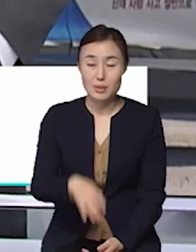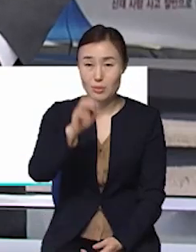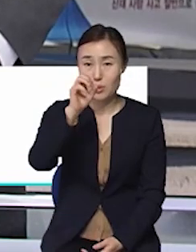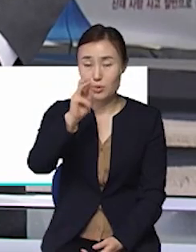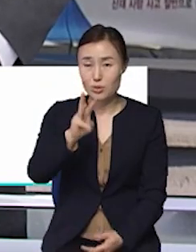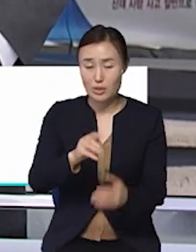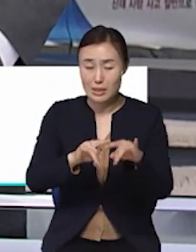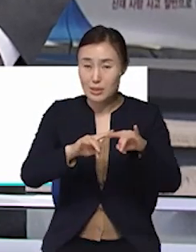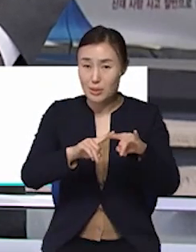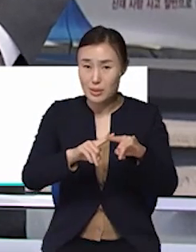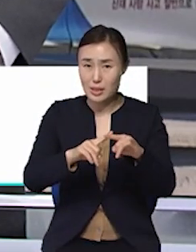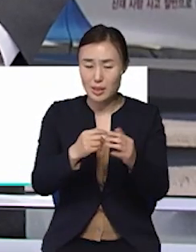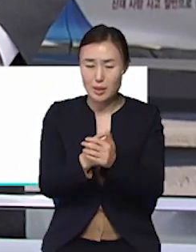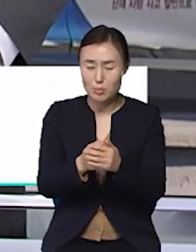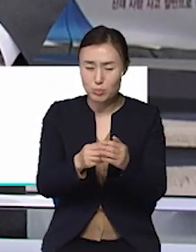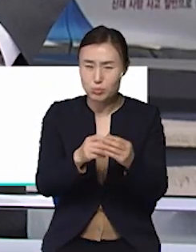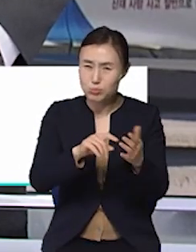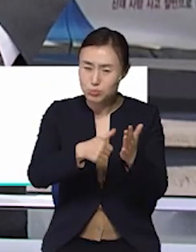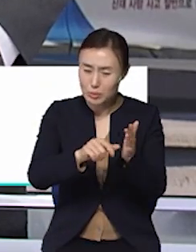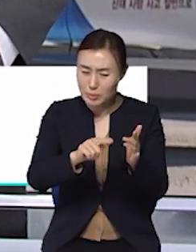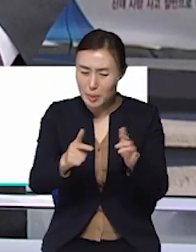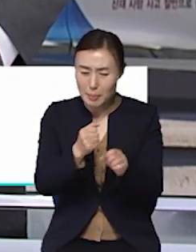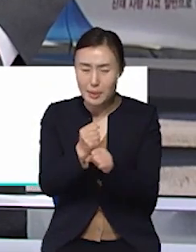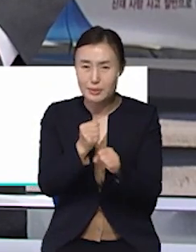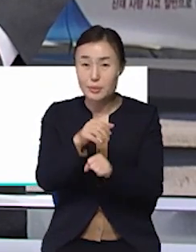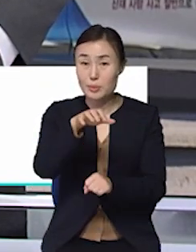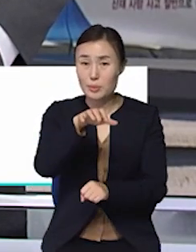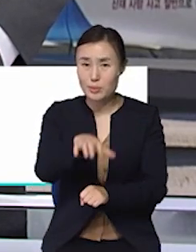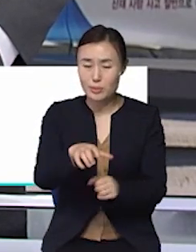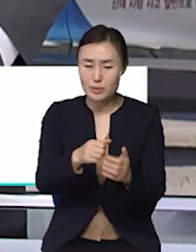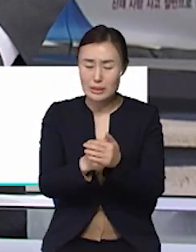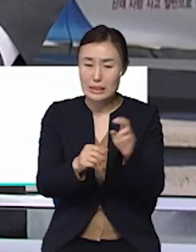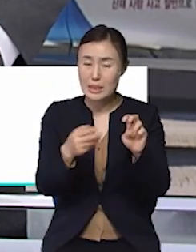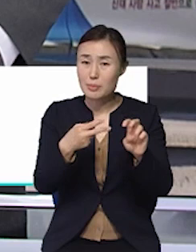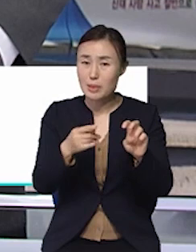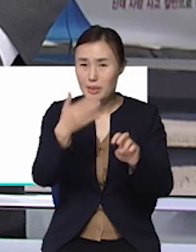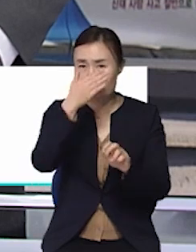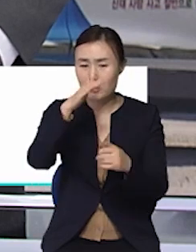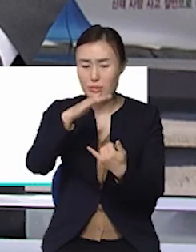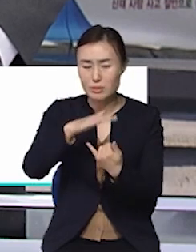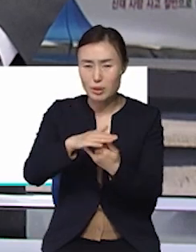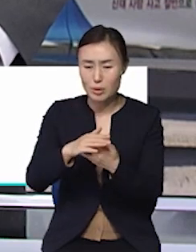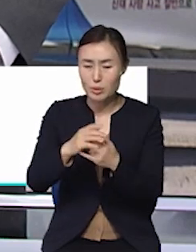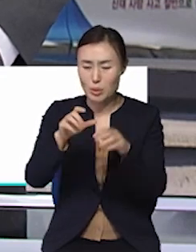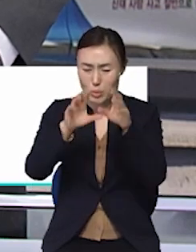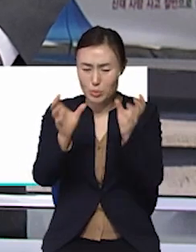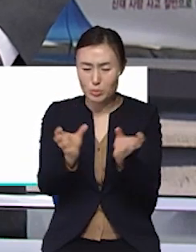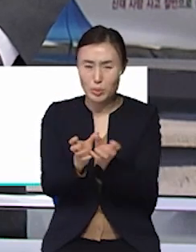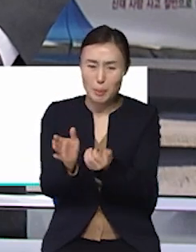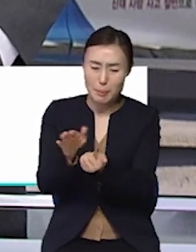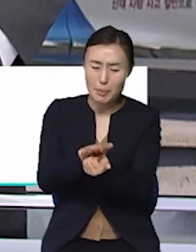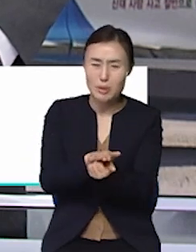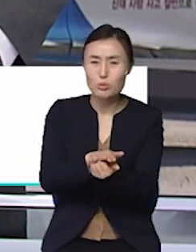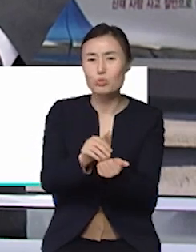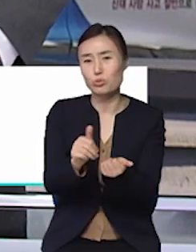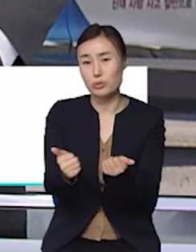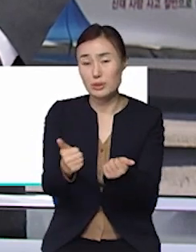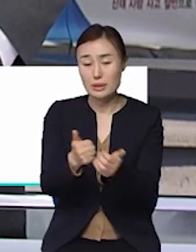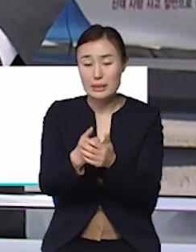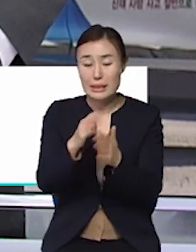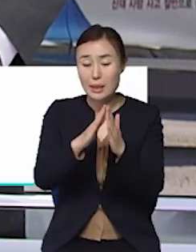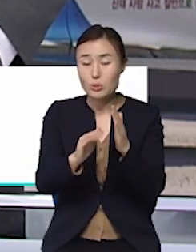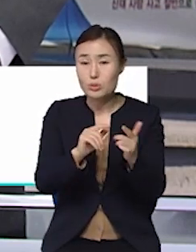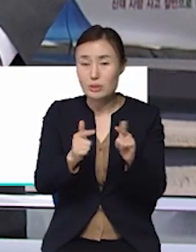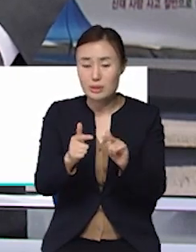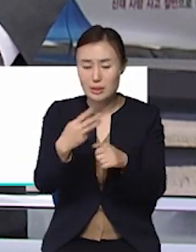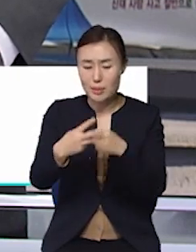광주의 한 전자제품 제조업체에서 20대 청년 노동자가 철판 코일에 깔려 숨졌습니다. 숨진 청년의 유가족은 지난